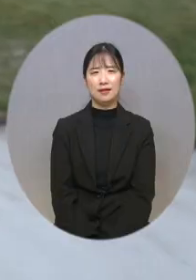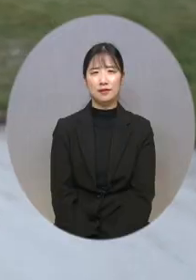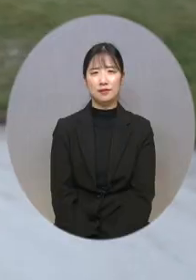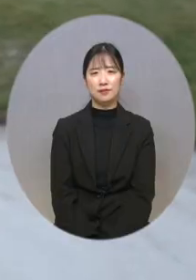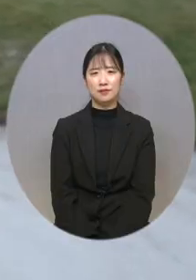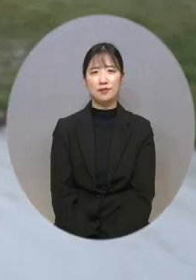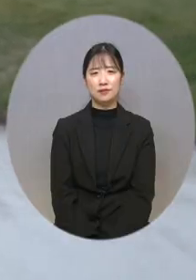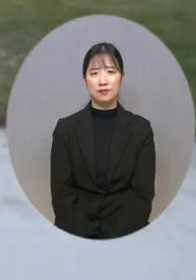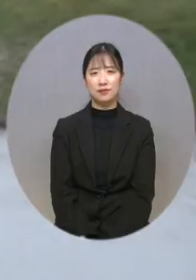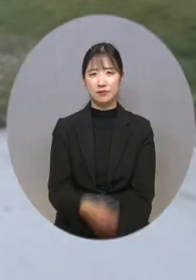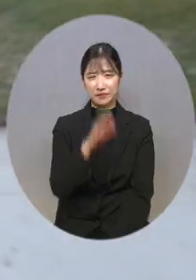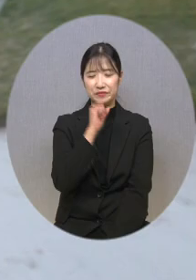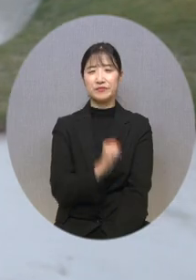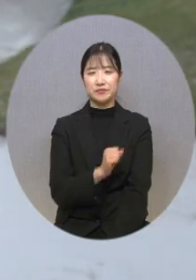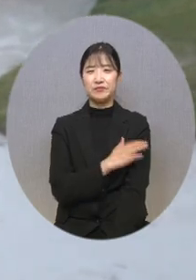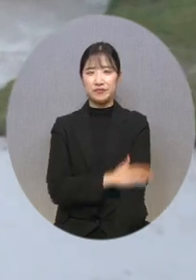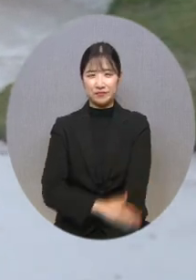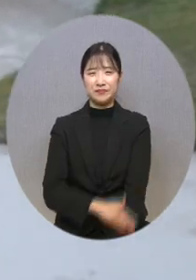나이스 온.